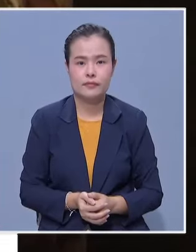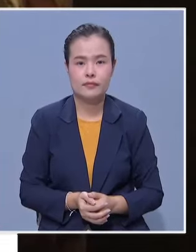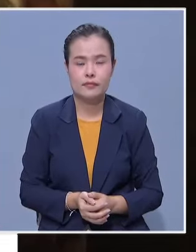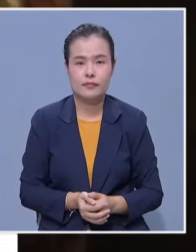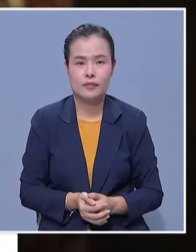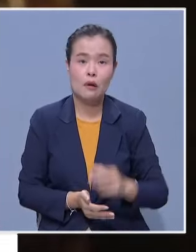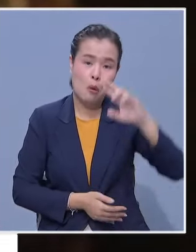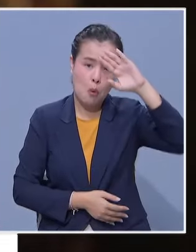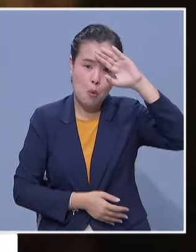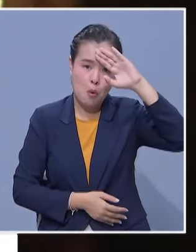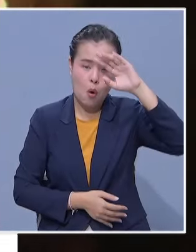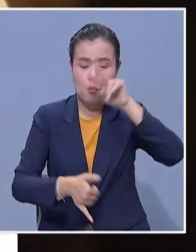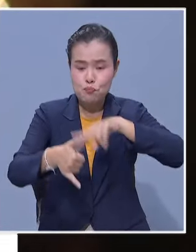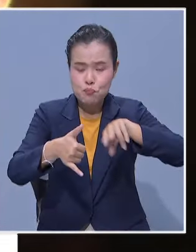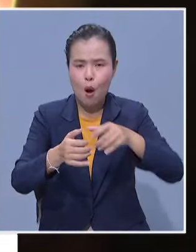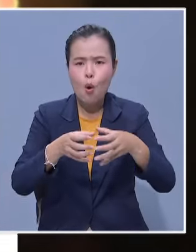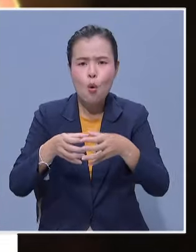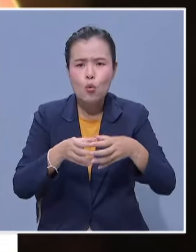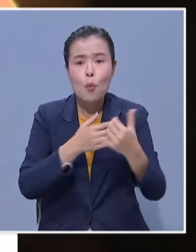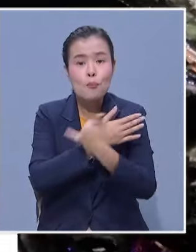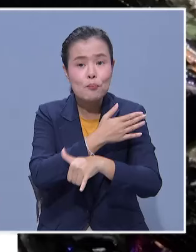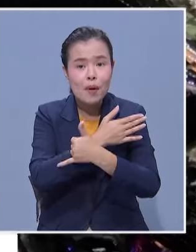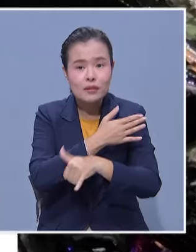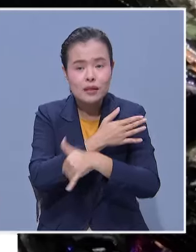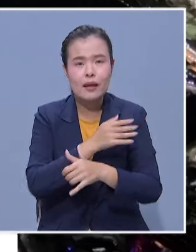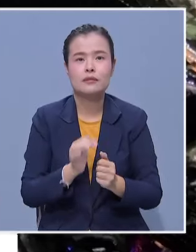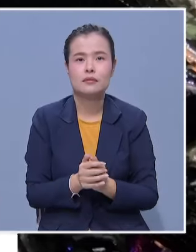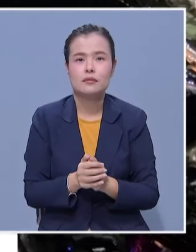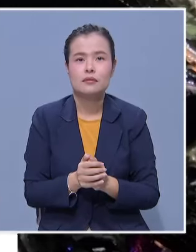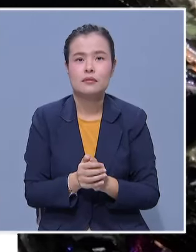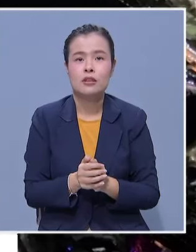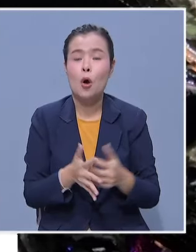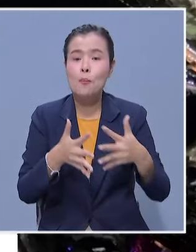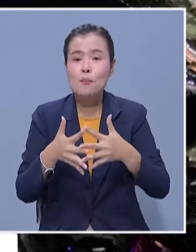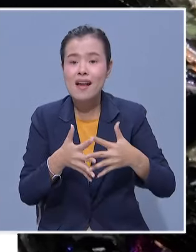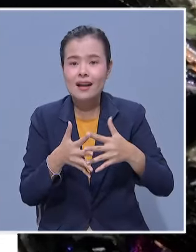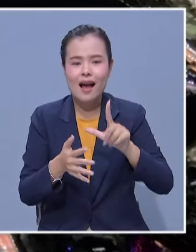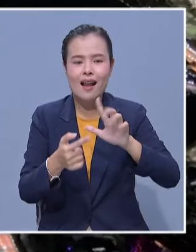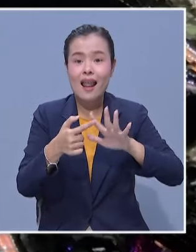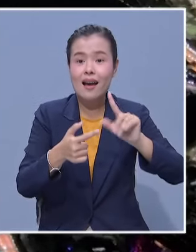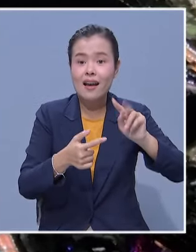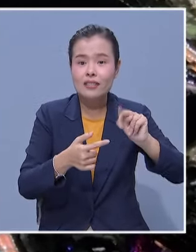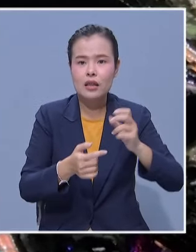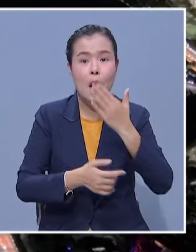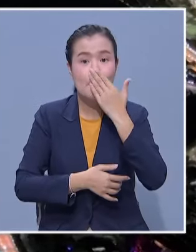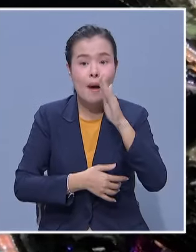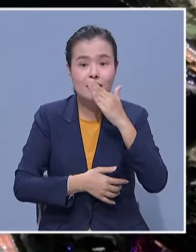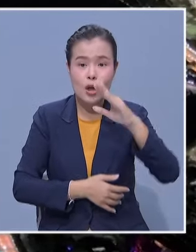พบโรคนี้ส่วนใหญ่จะอยู่ในกลุ่มประเทศภูมิภาคแอมะซอนแล้วก็ลาตินอเมริกานะคะบราซิลเนี่ยตอนนี้เจ